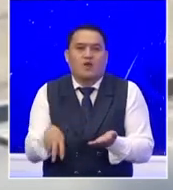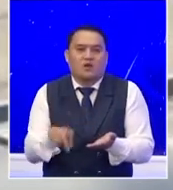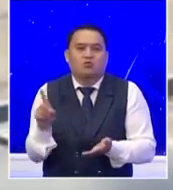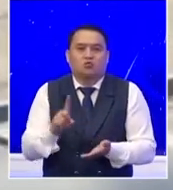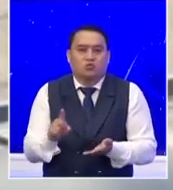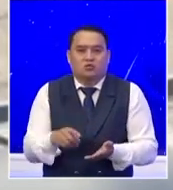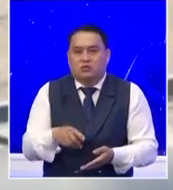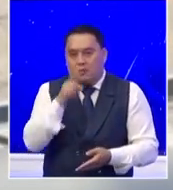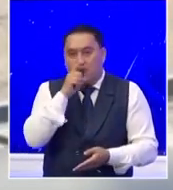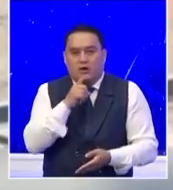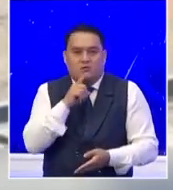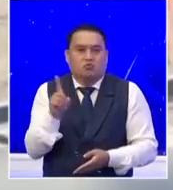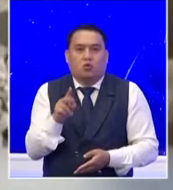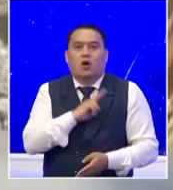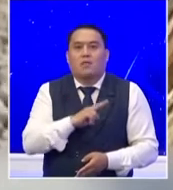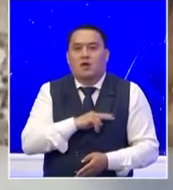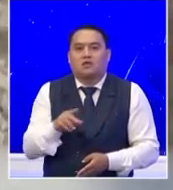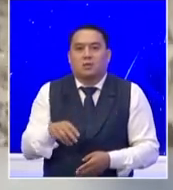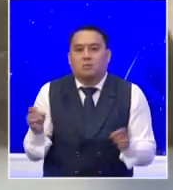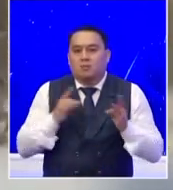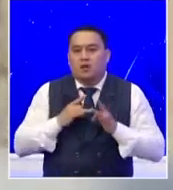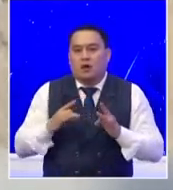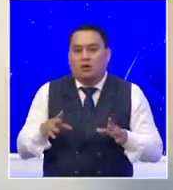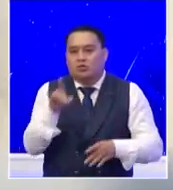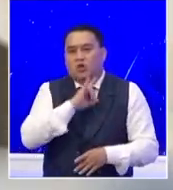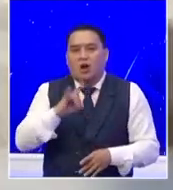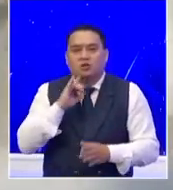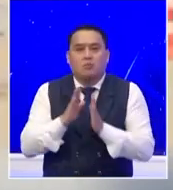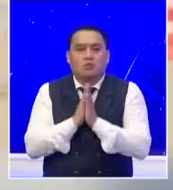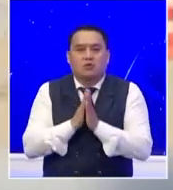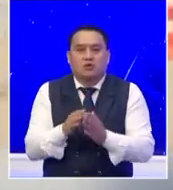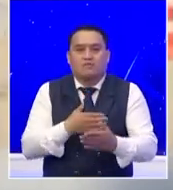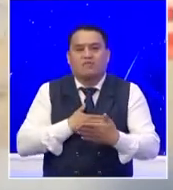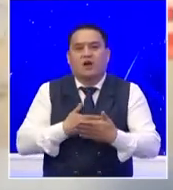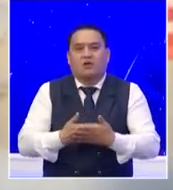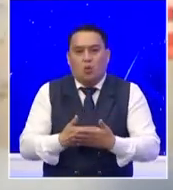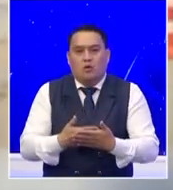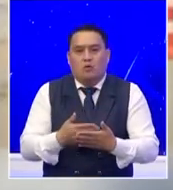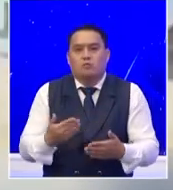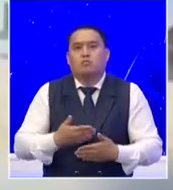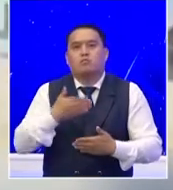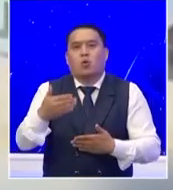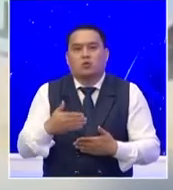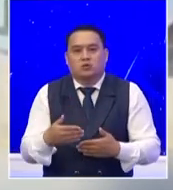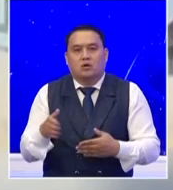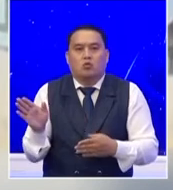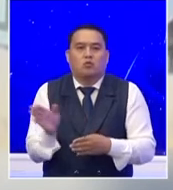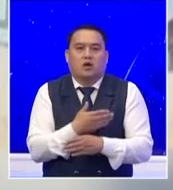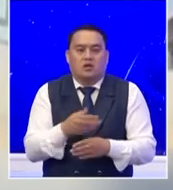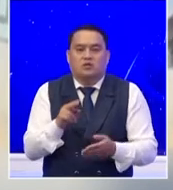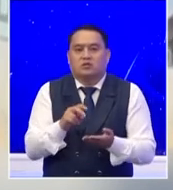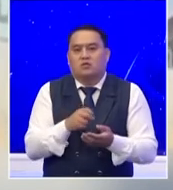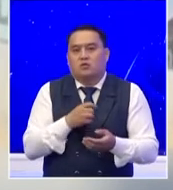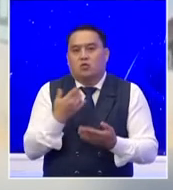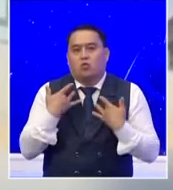считают необоснованным. Проведя на работе все майские праздники, женщины попросили выходной. После их отстранили от работы.